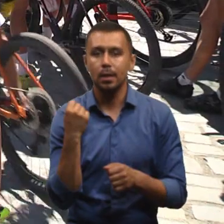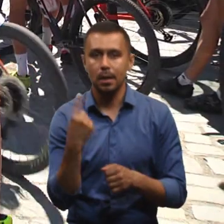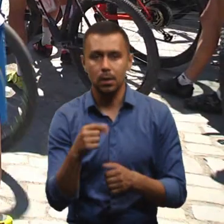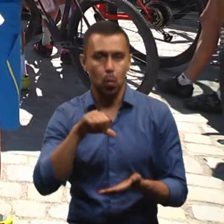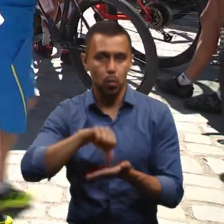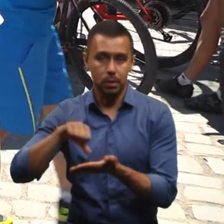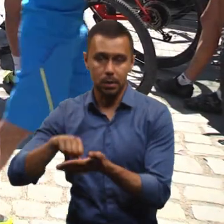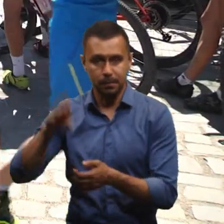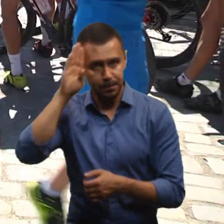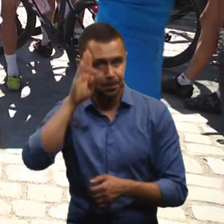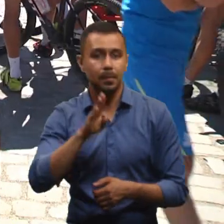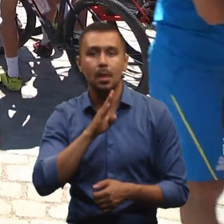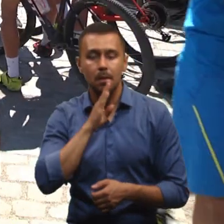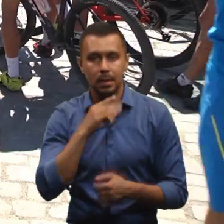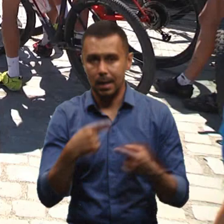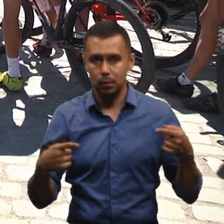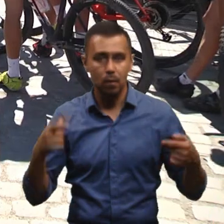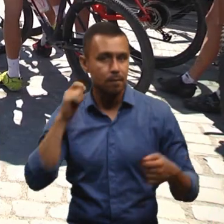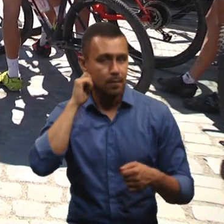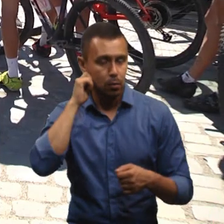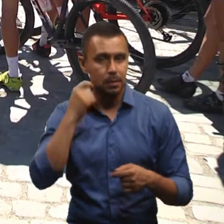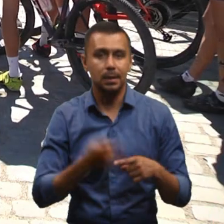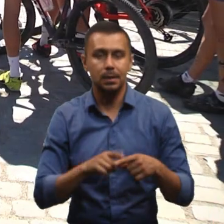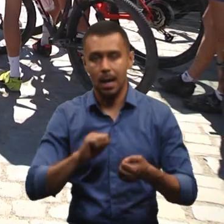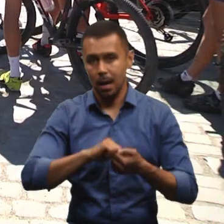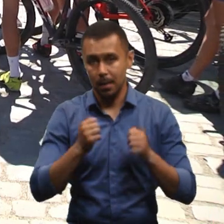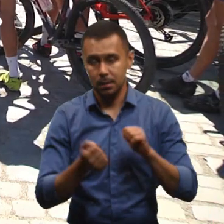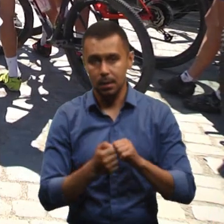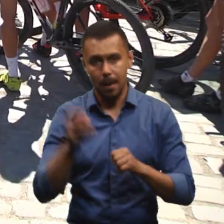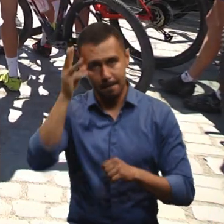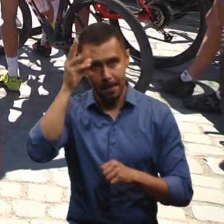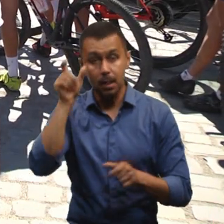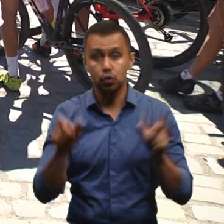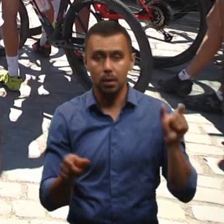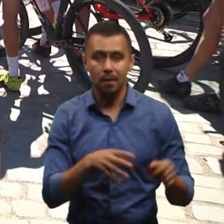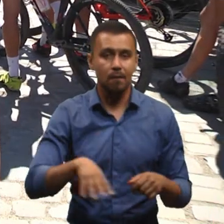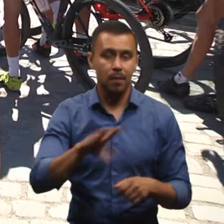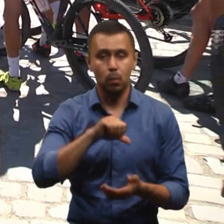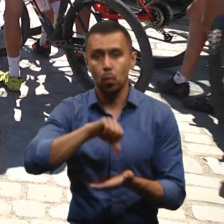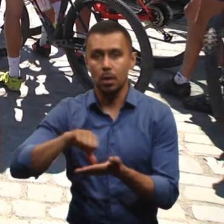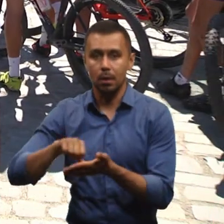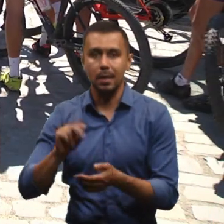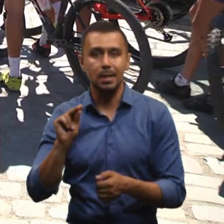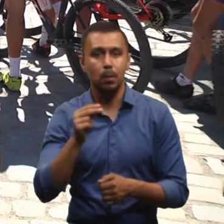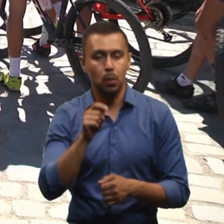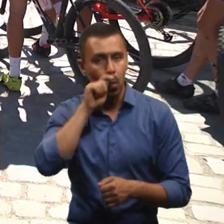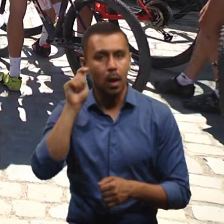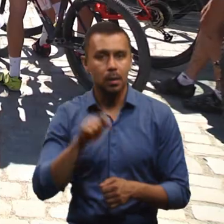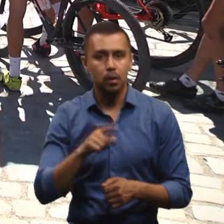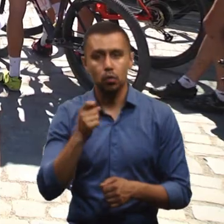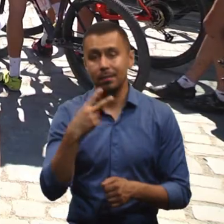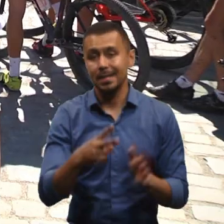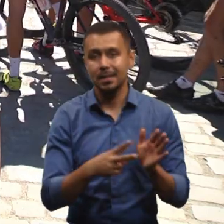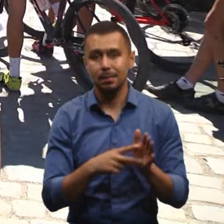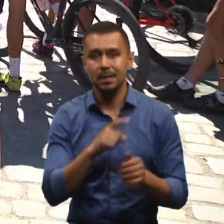11 учасників – хлопців та дівчат різного віку. Це кам'янчани та хмельничани. Усіх же учасників на чемпіонаті України